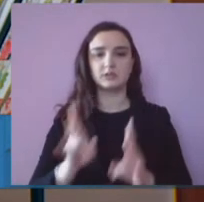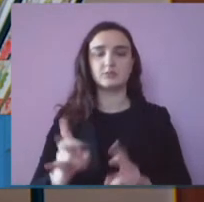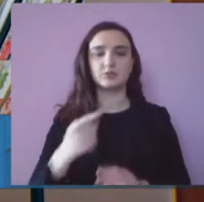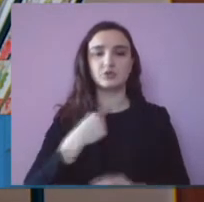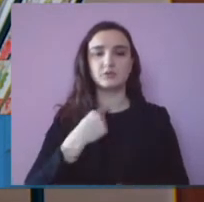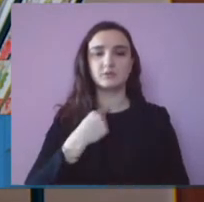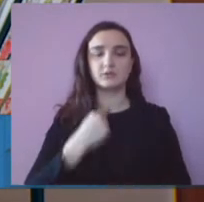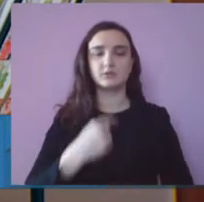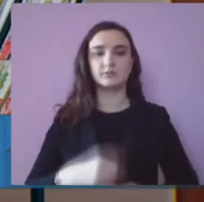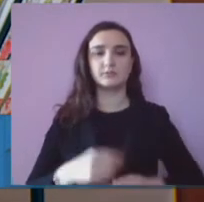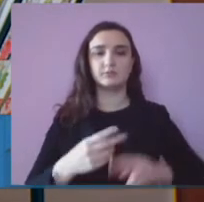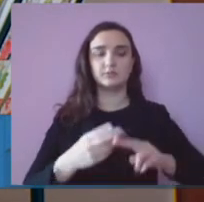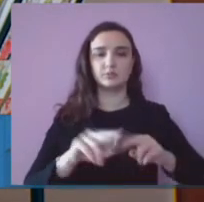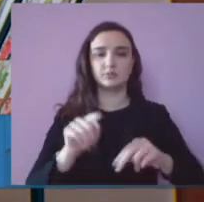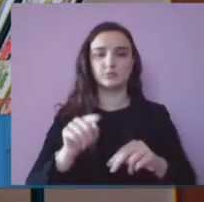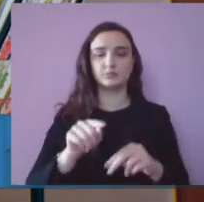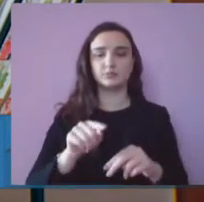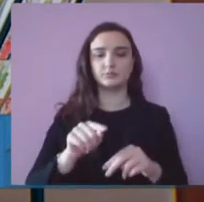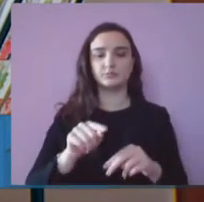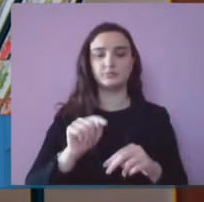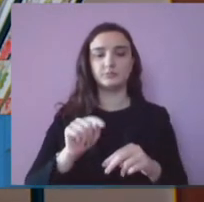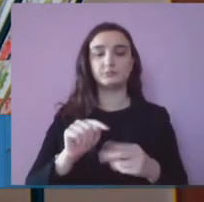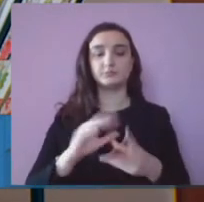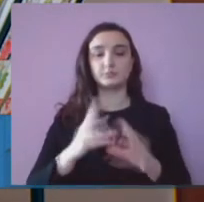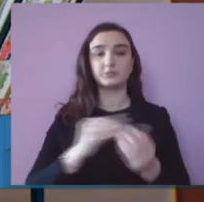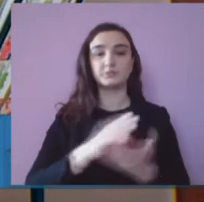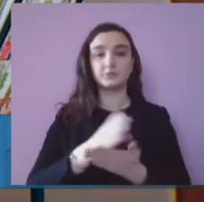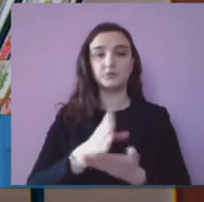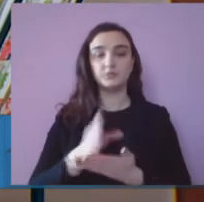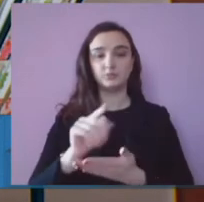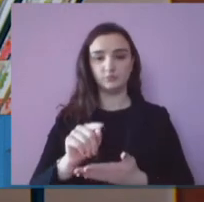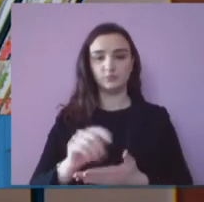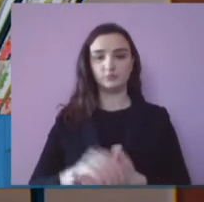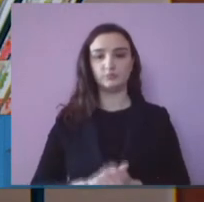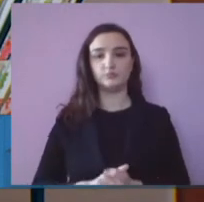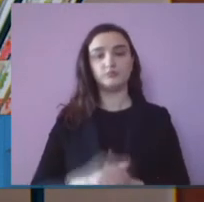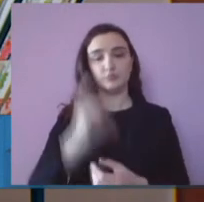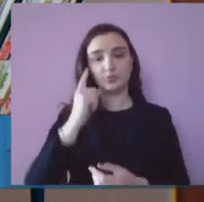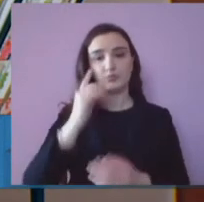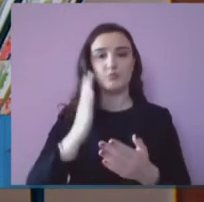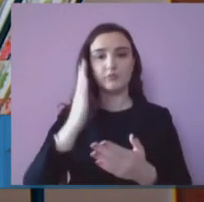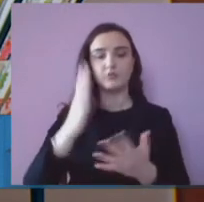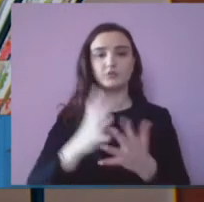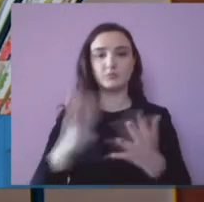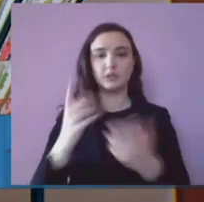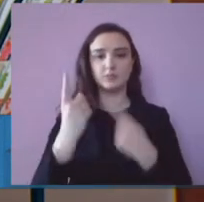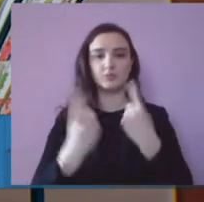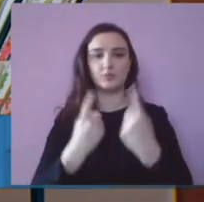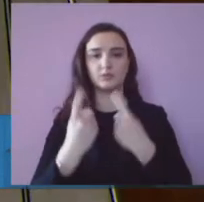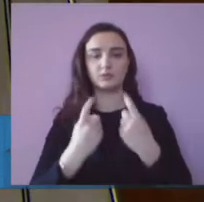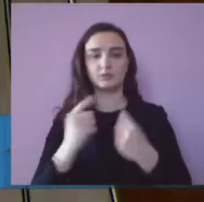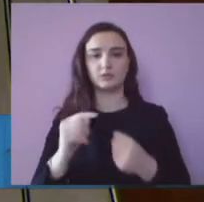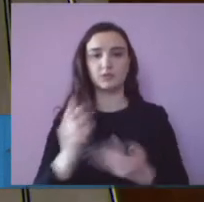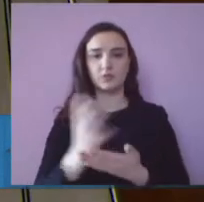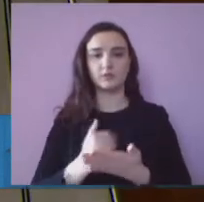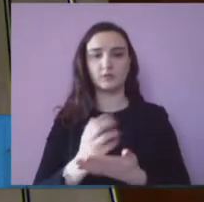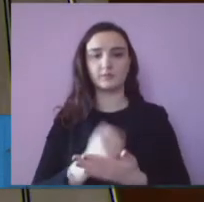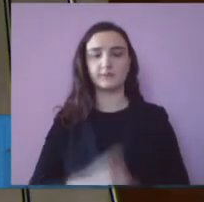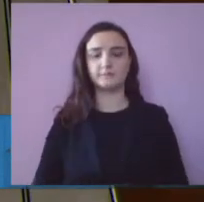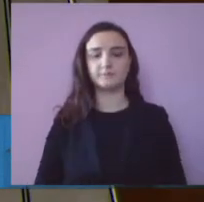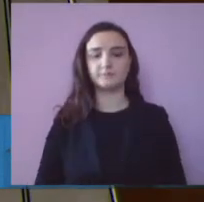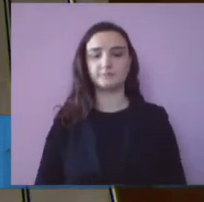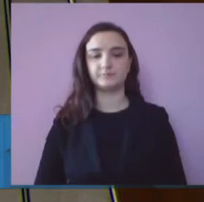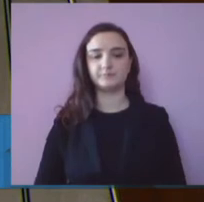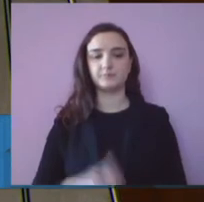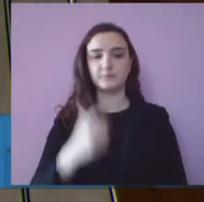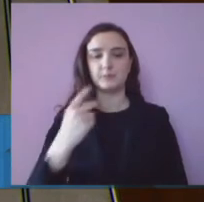ამიტომ აი ამ კუთხით ფიქრობ მომავალში მეტი ინფორმაცია დაგროვდება. მაყურებელი